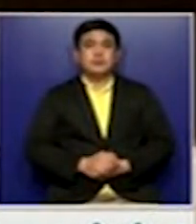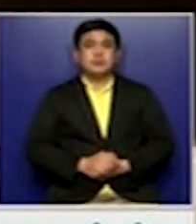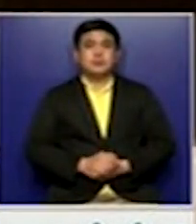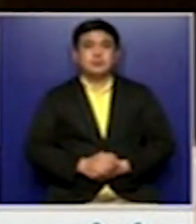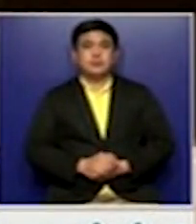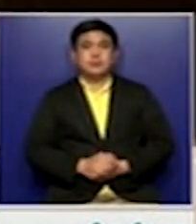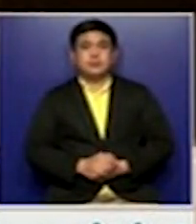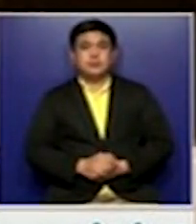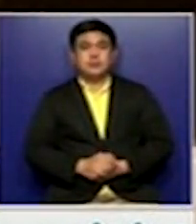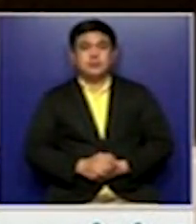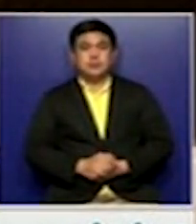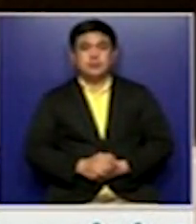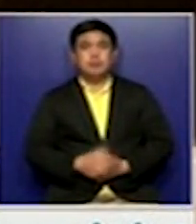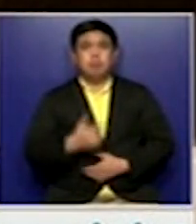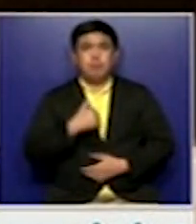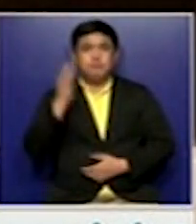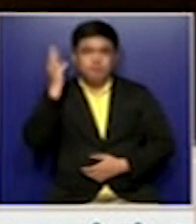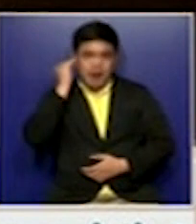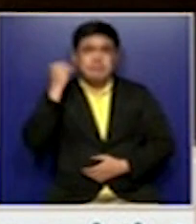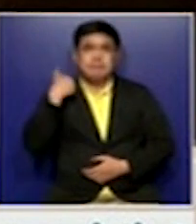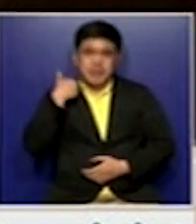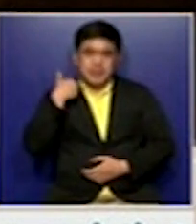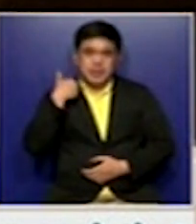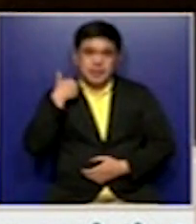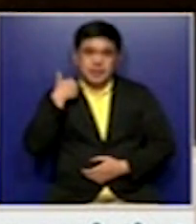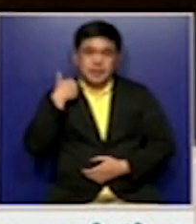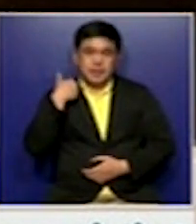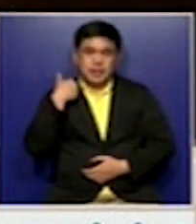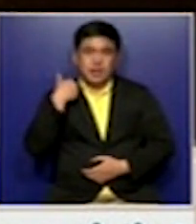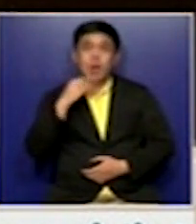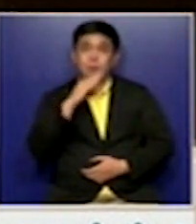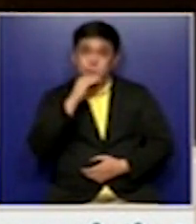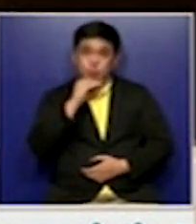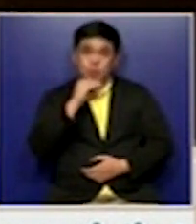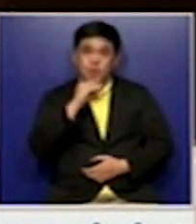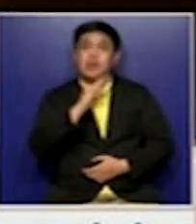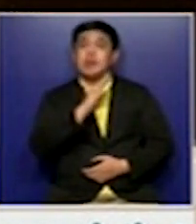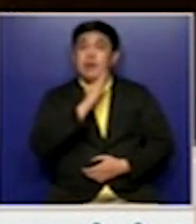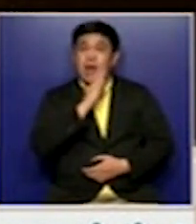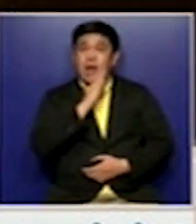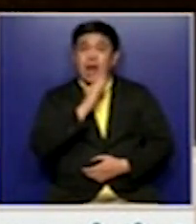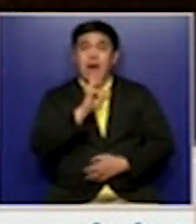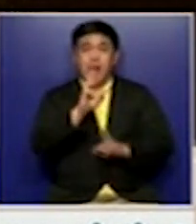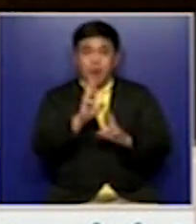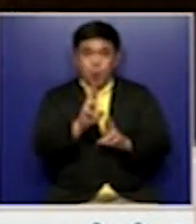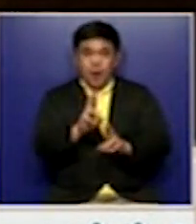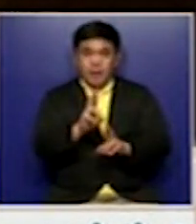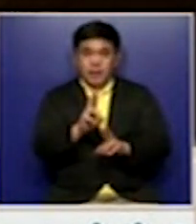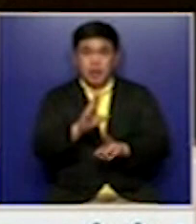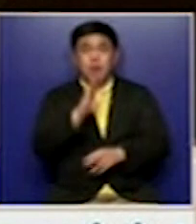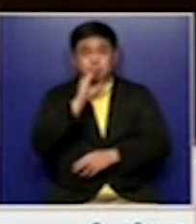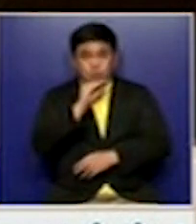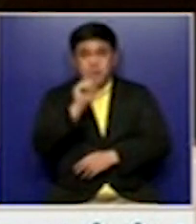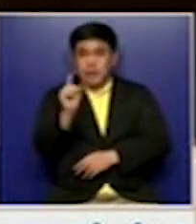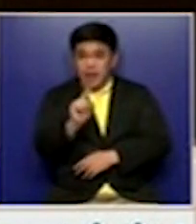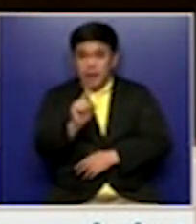ท่านผมฟังอยู่ท่านนายกท่านพูดถึงว่าให้ระมัดระวังนี่ท่านก็พูดต่อว่